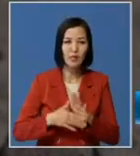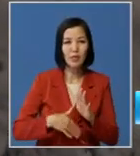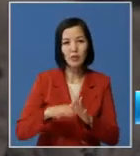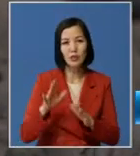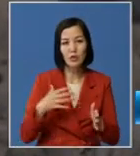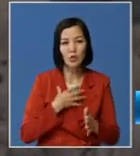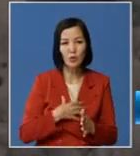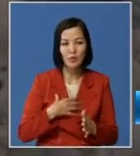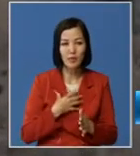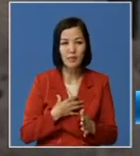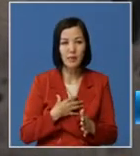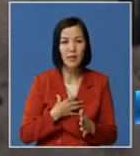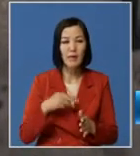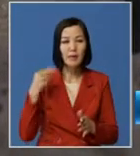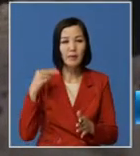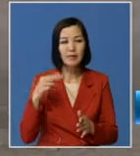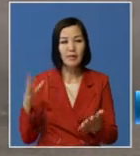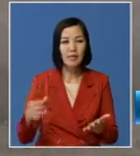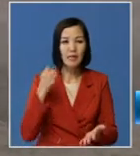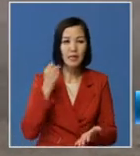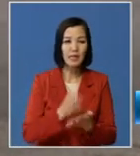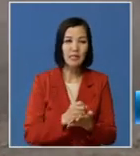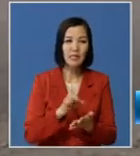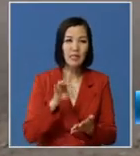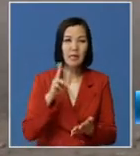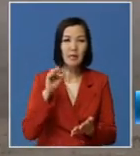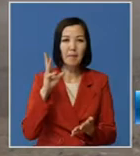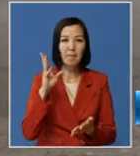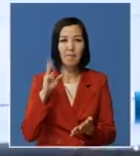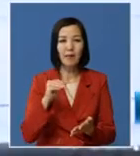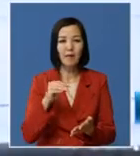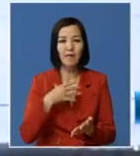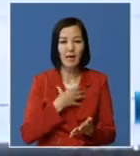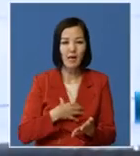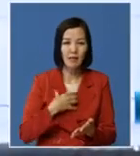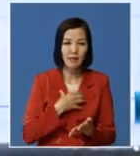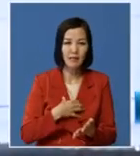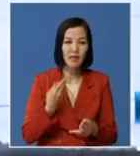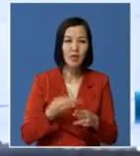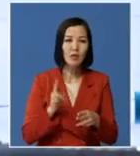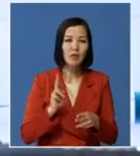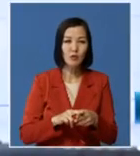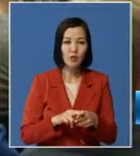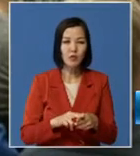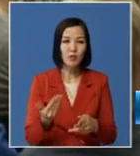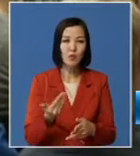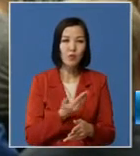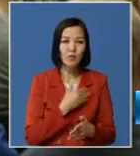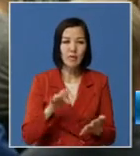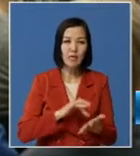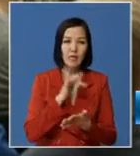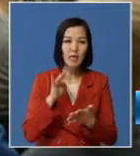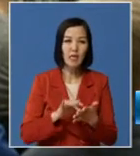жағдайды жақсарту маңызды. Бұл мәселе де президенттікке кандидат Төлеутай Рақымбековті да қатты алаңдатады.